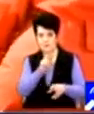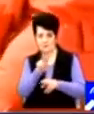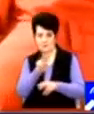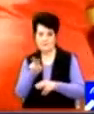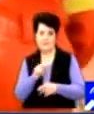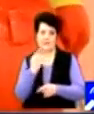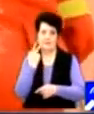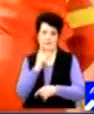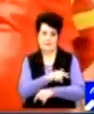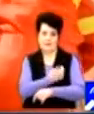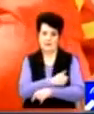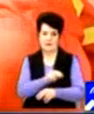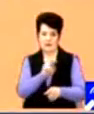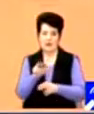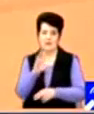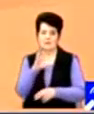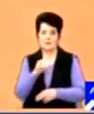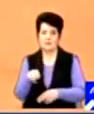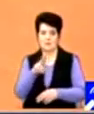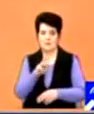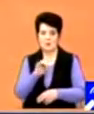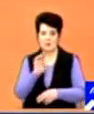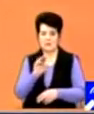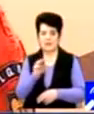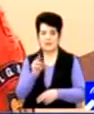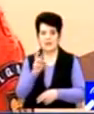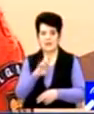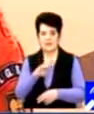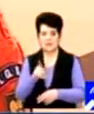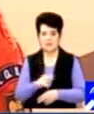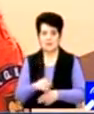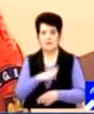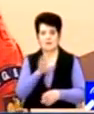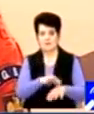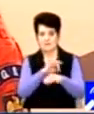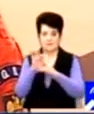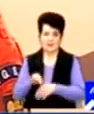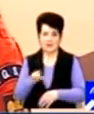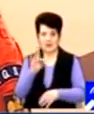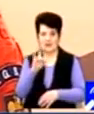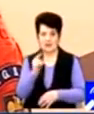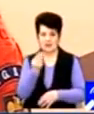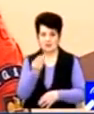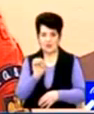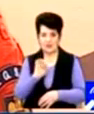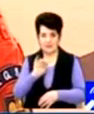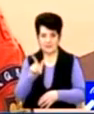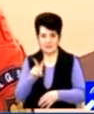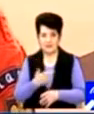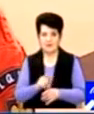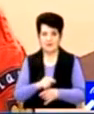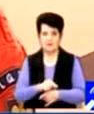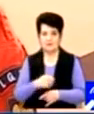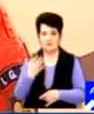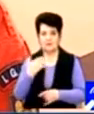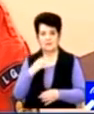monitorizat de echipajul medical SMURD Iași. Pacientul a fost inițial dus la spitalul din Râșcani, fiind cu traumatism